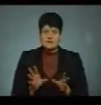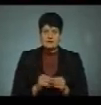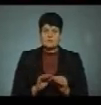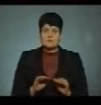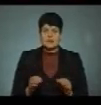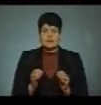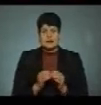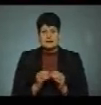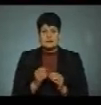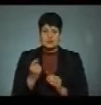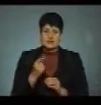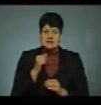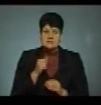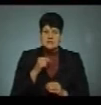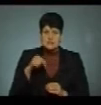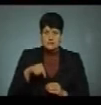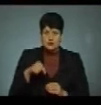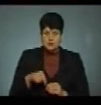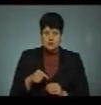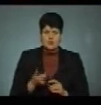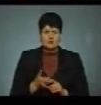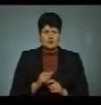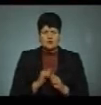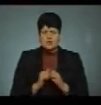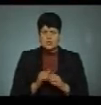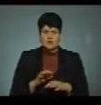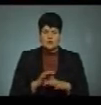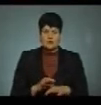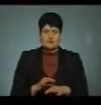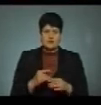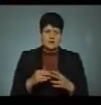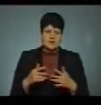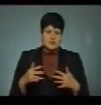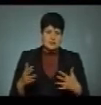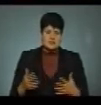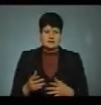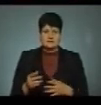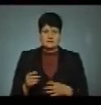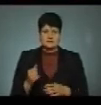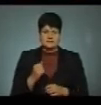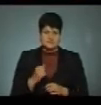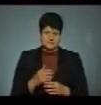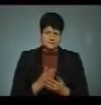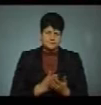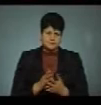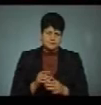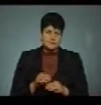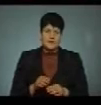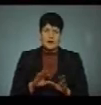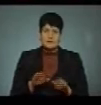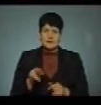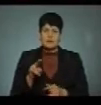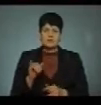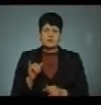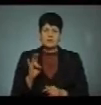10 або 11 місяців тут. Їм дуже часто проводять люмбальні пункції, стернальні пункції. І відповідно після пункції ми повинні